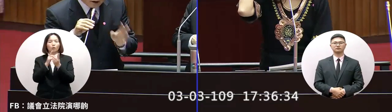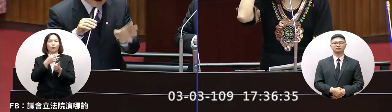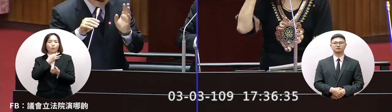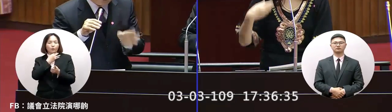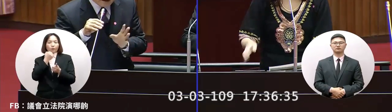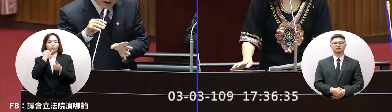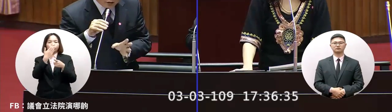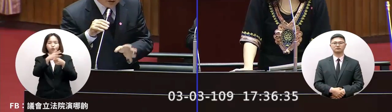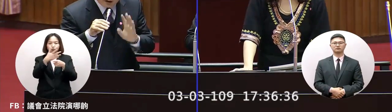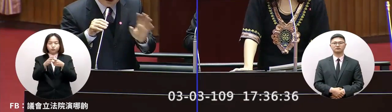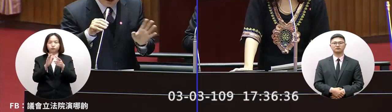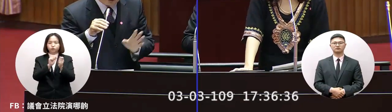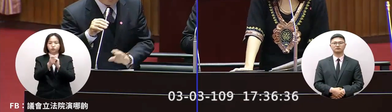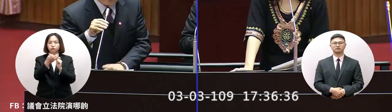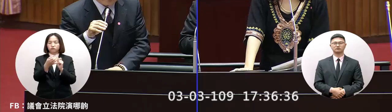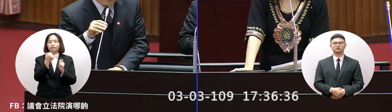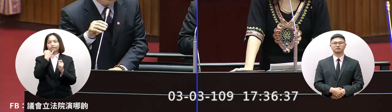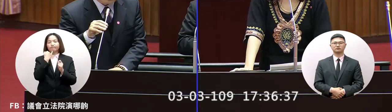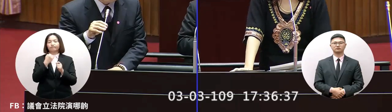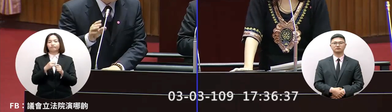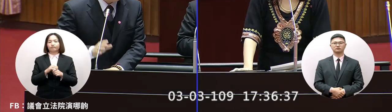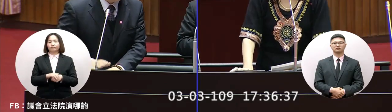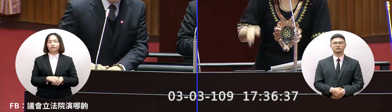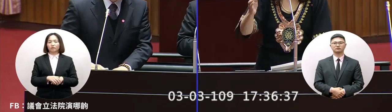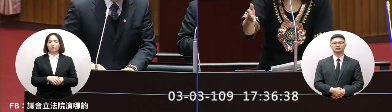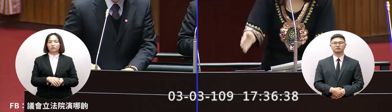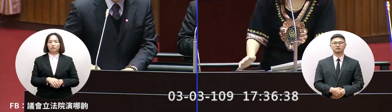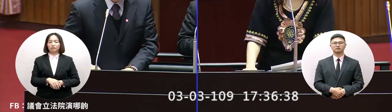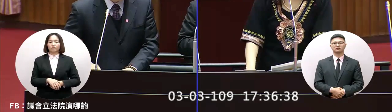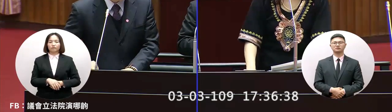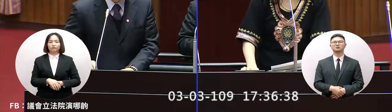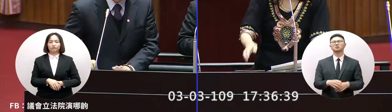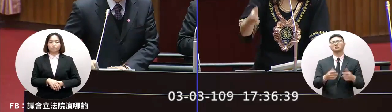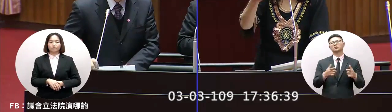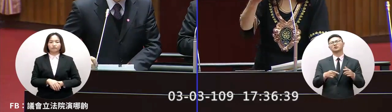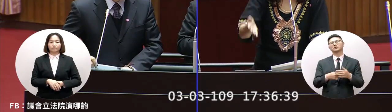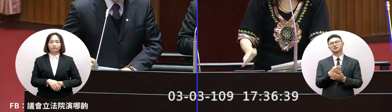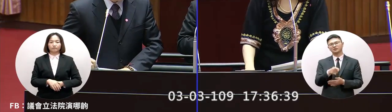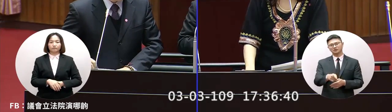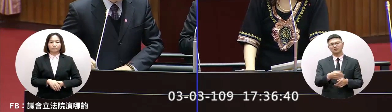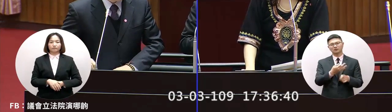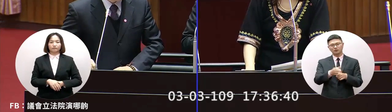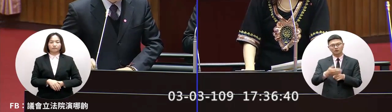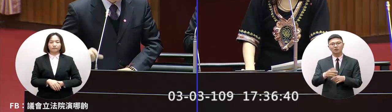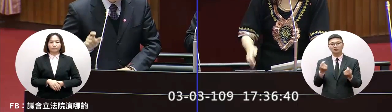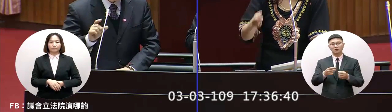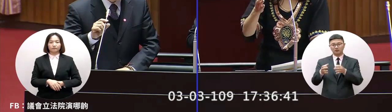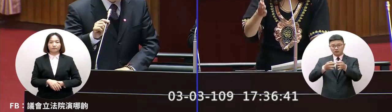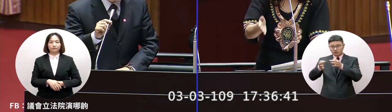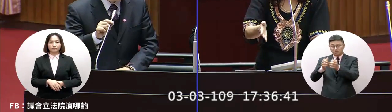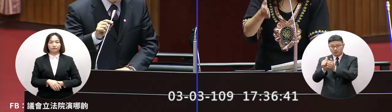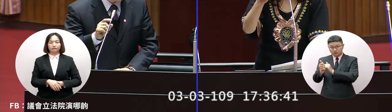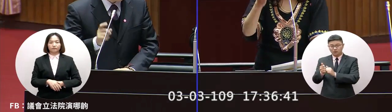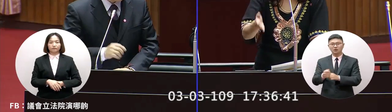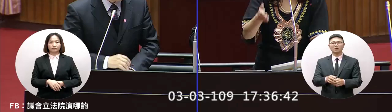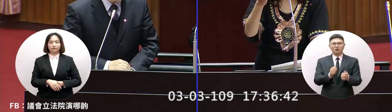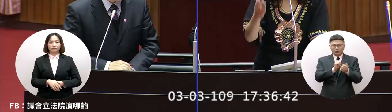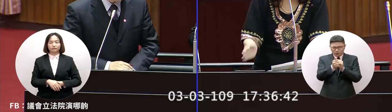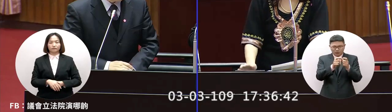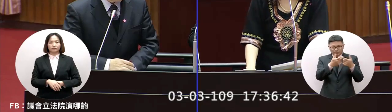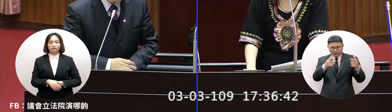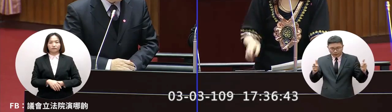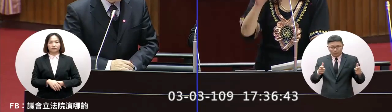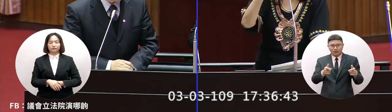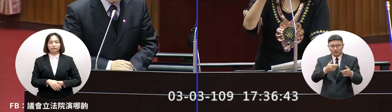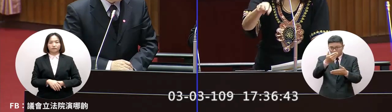申请分期延期缴税，这个是没有问题的。 嗯，没有，不只是这样啊，包括营业税啊，很多的税户是不是可